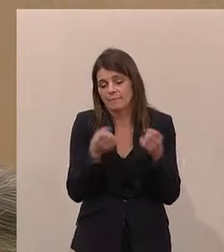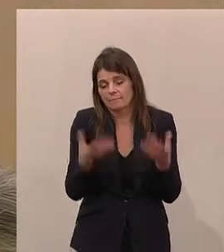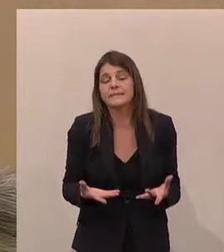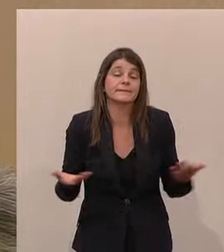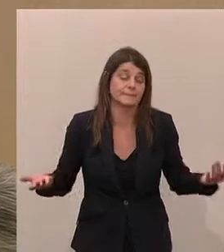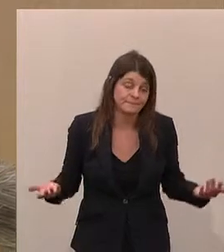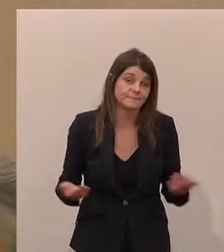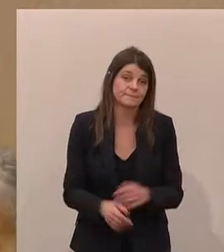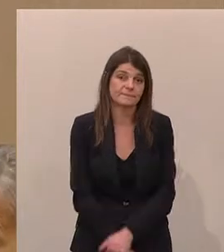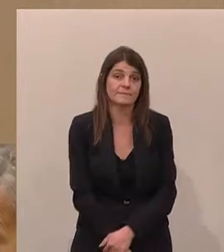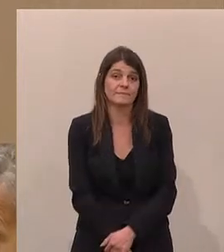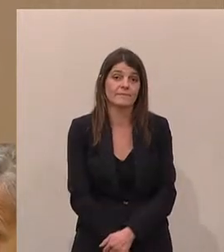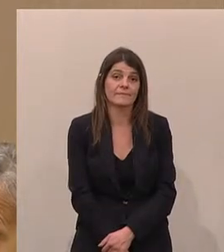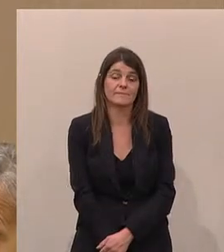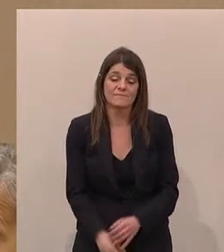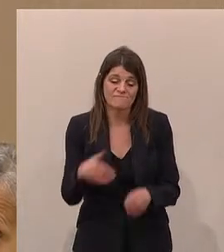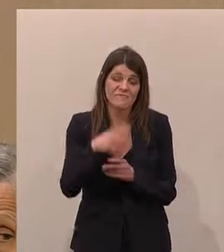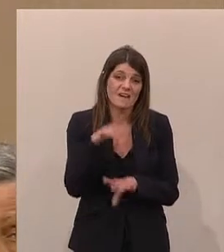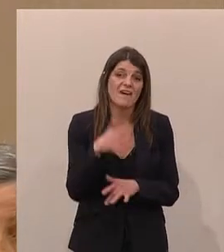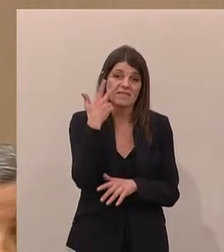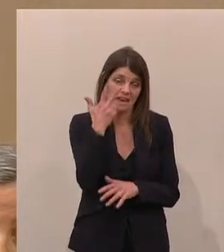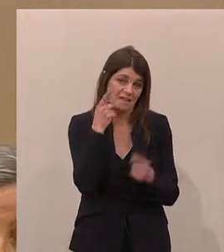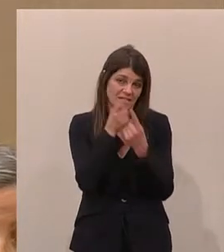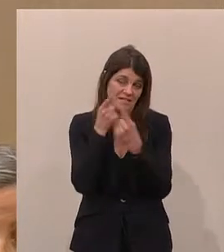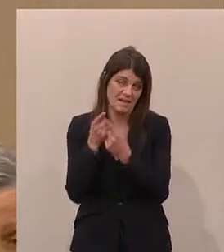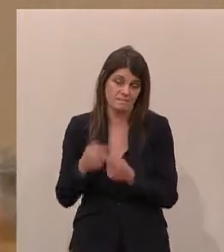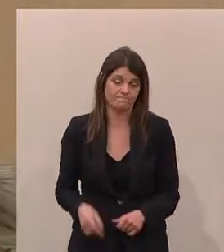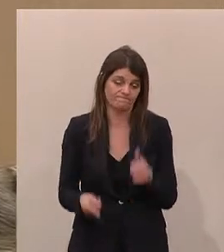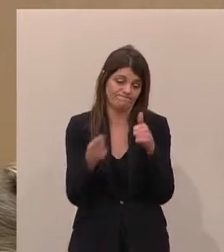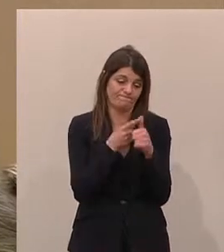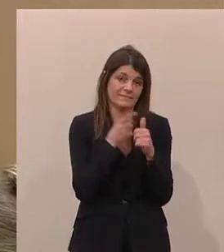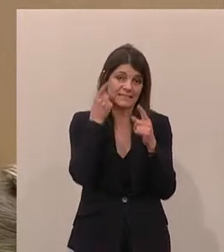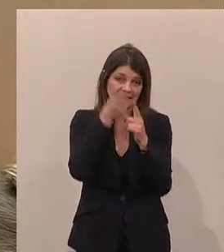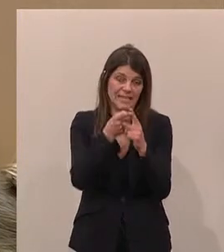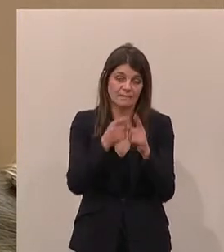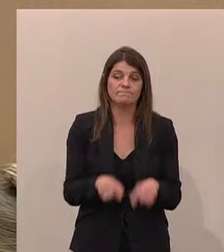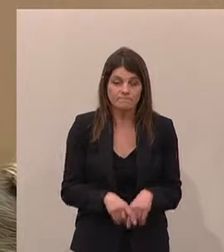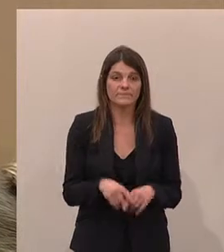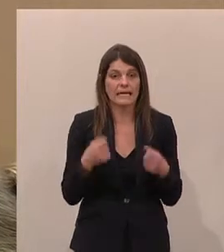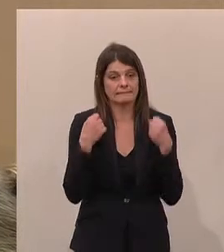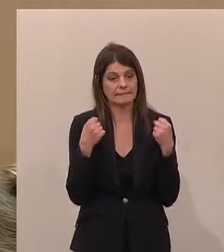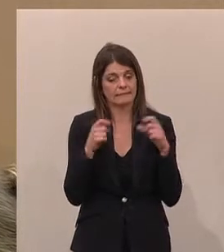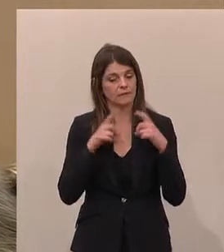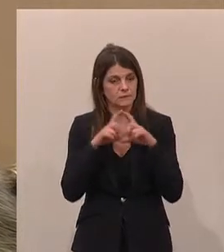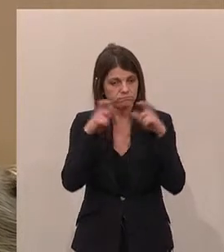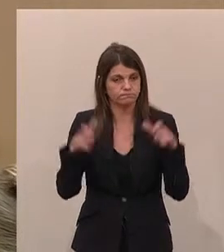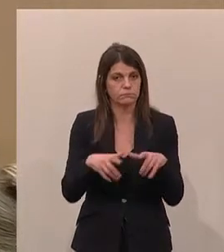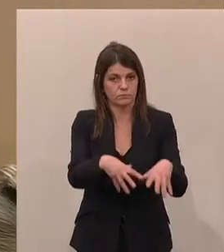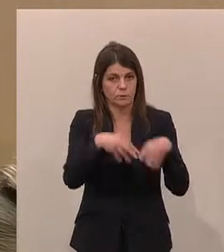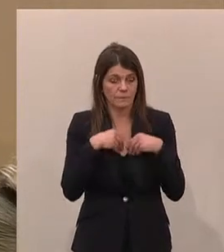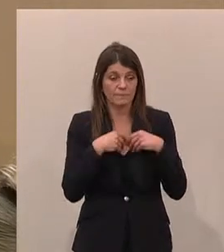hat drei Ziele. Das erste Ziel ist die Übernahme des Sicherheitsapparates und hier vor allem